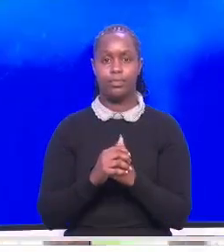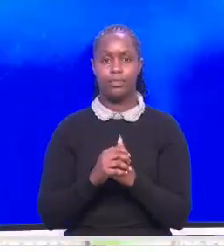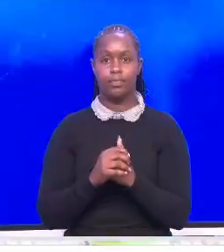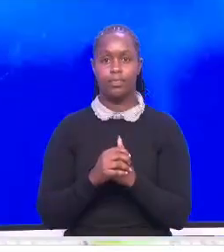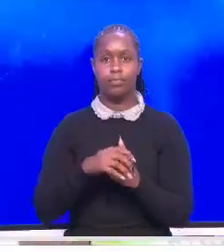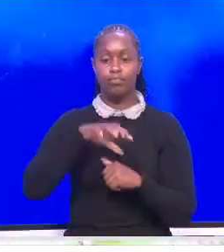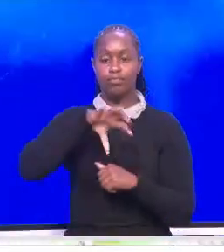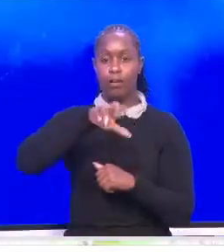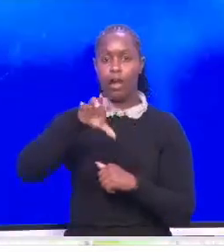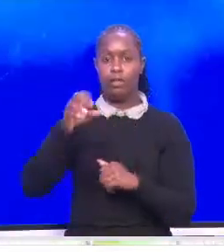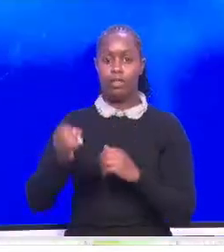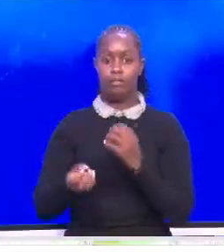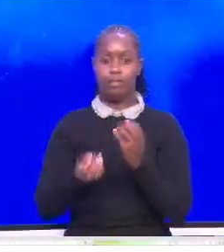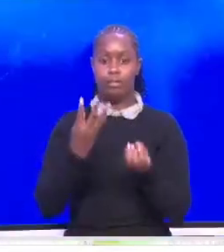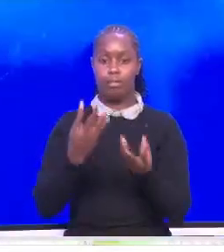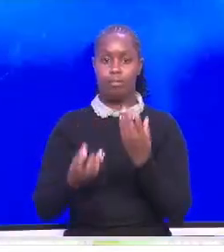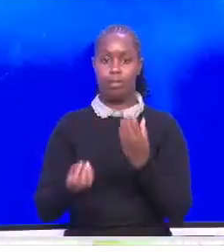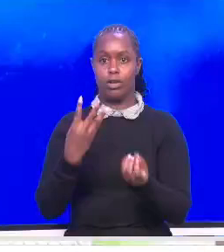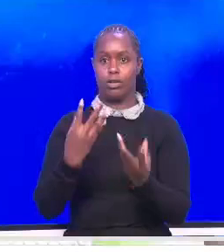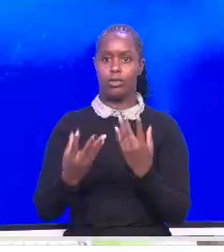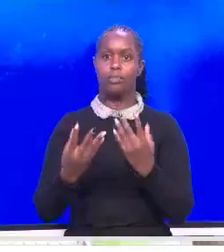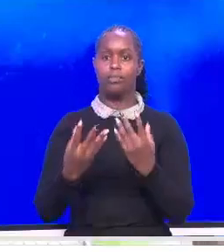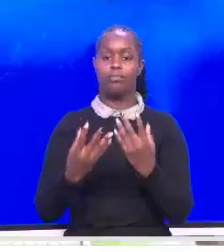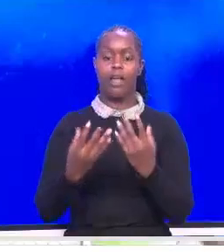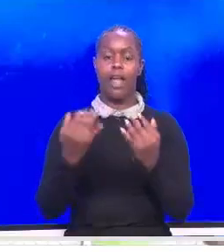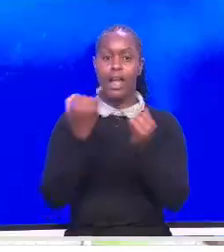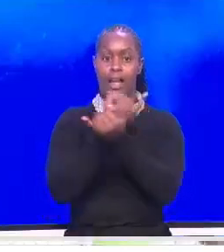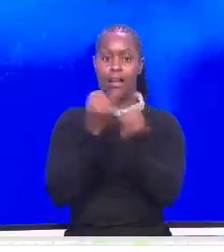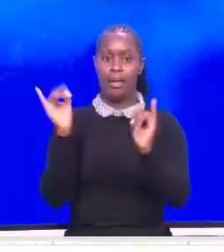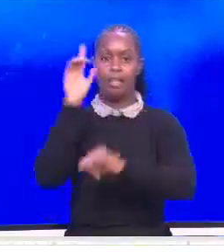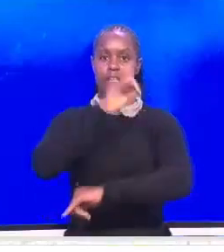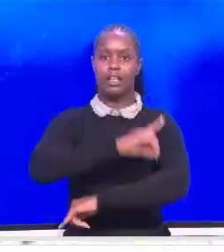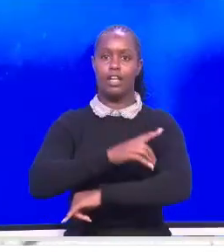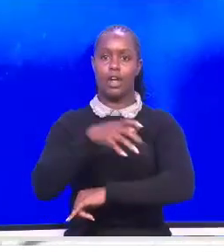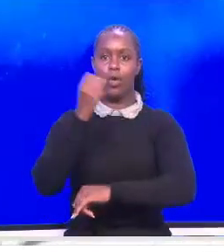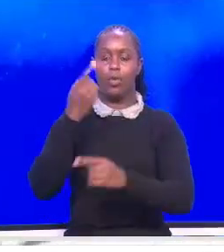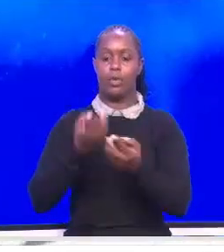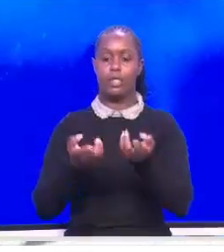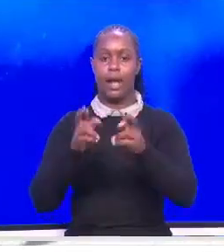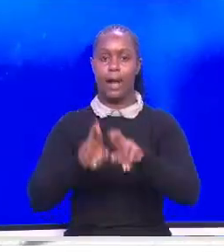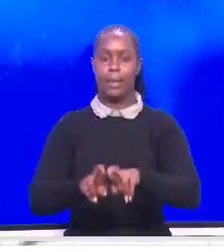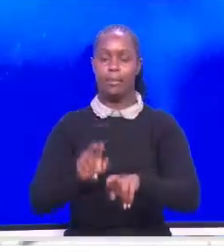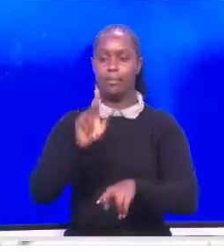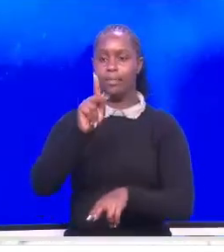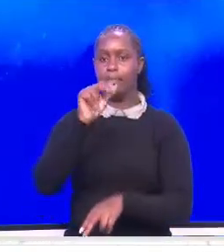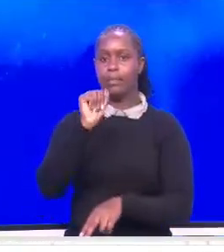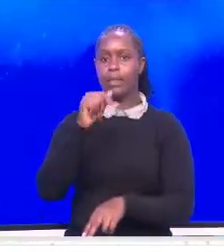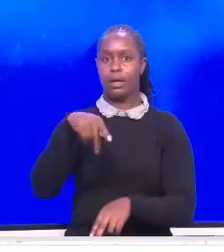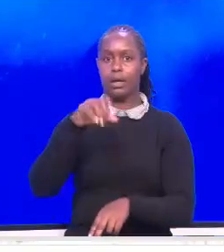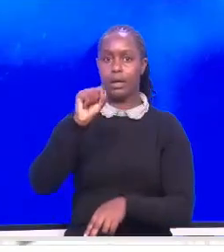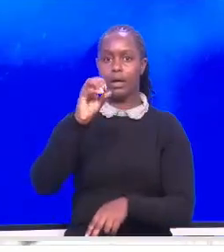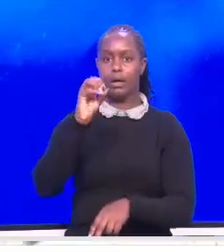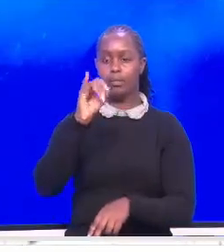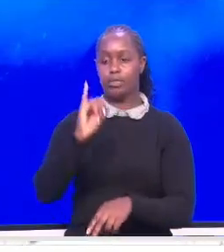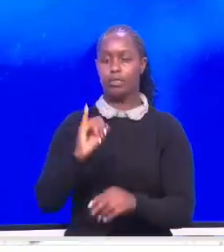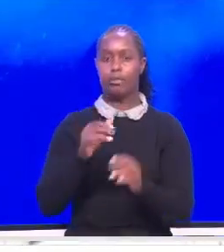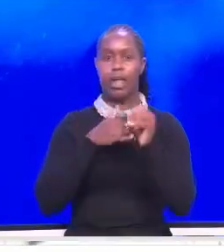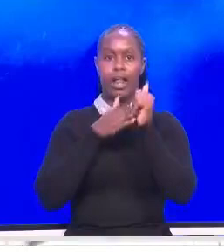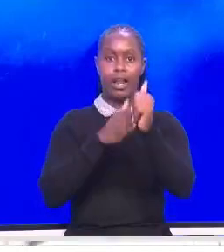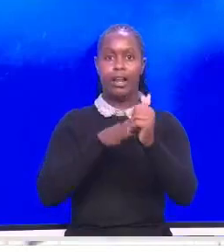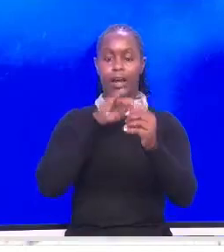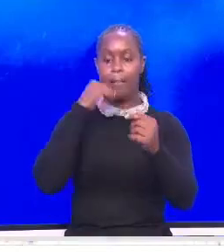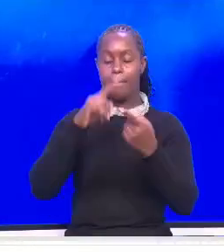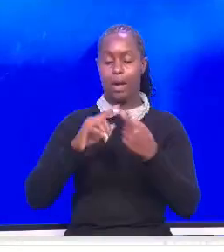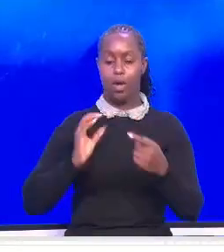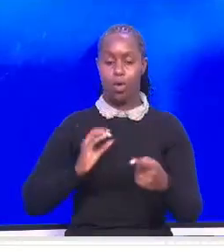Katika kaunti ya Baringo, sherehe za Jamhuri ziliandaliwa eneo la Kapsoi, Baringo Kaskazini, zikiongozwa na naibu kamishna wa